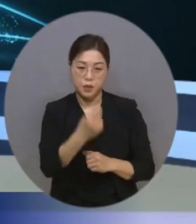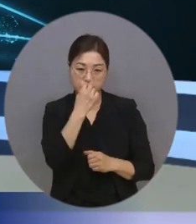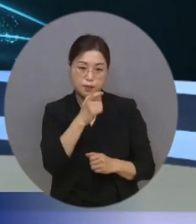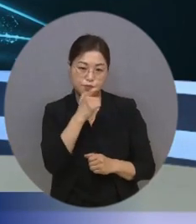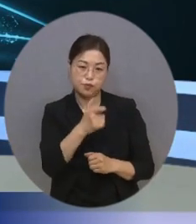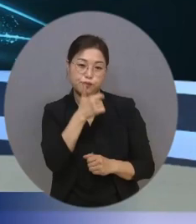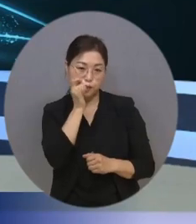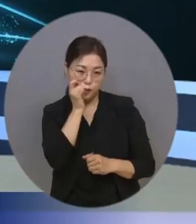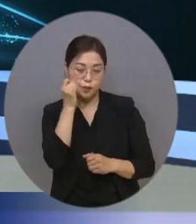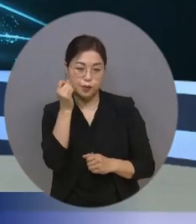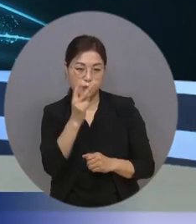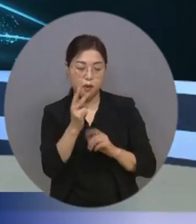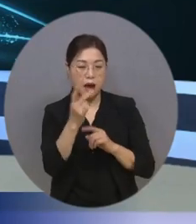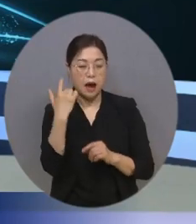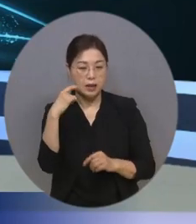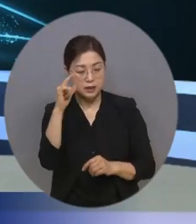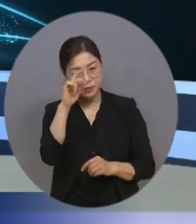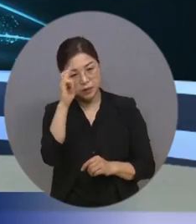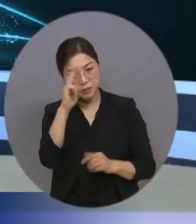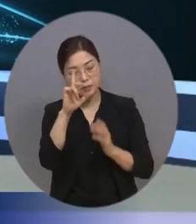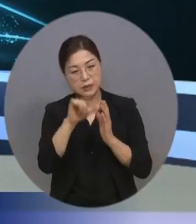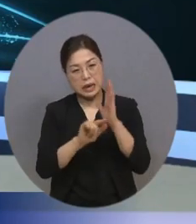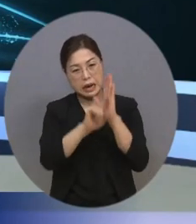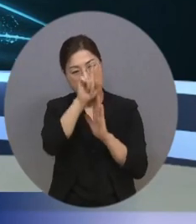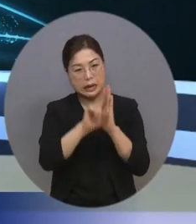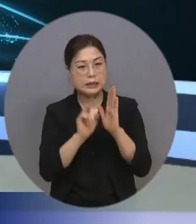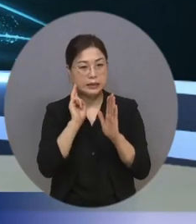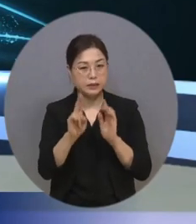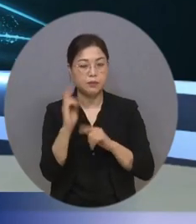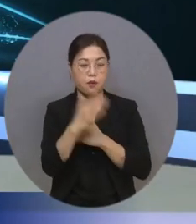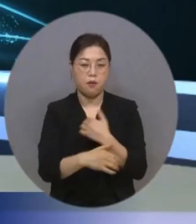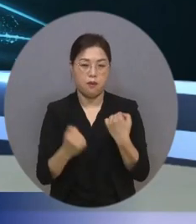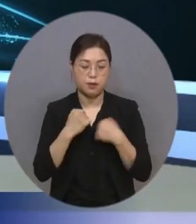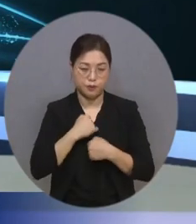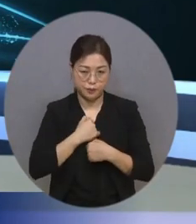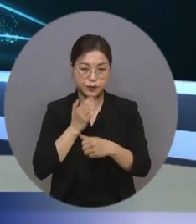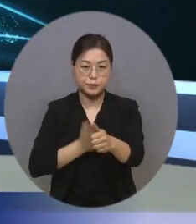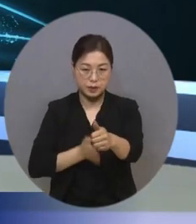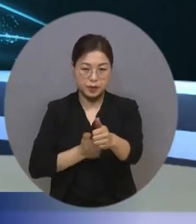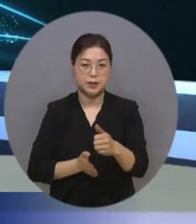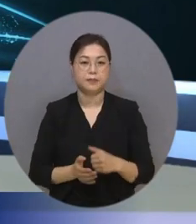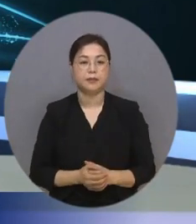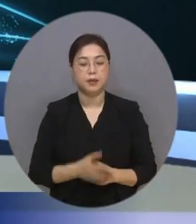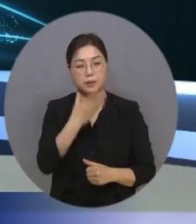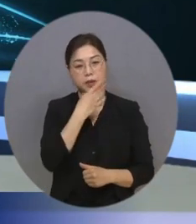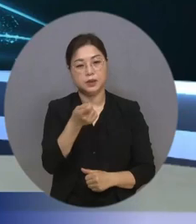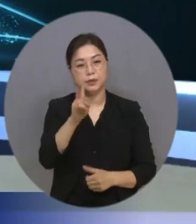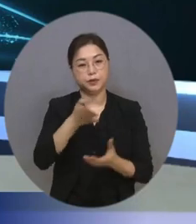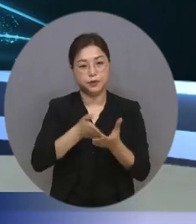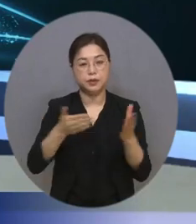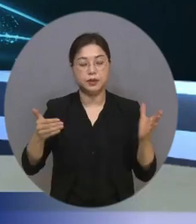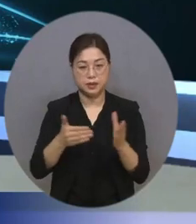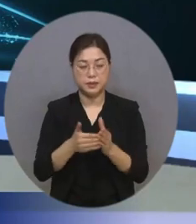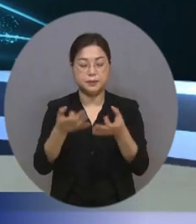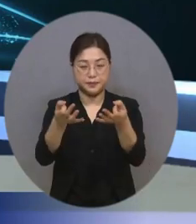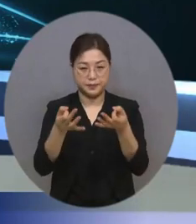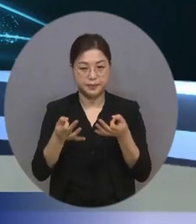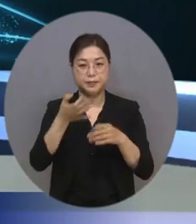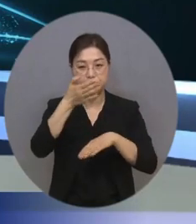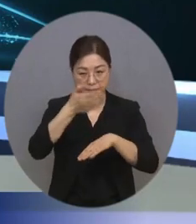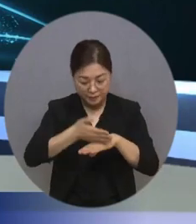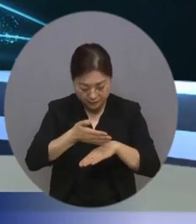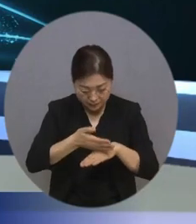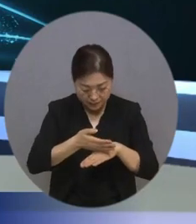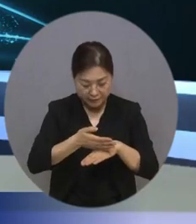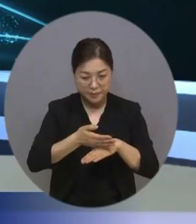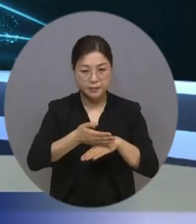건조해지고 일교차가 커지는 때인 요즘 건강 잘 챙기시기 바랍니다. 이상 복지TV 뉴스를 마칩니다. 시청해주신